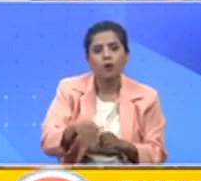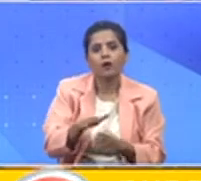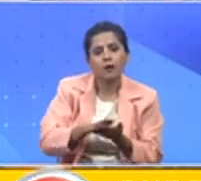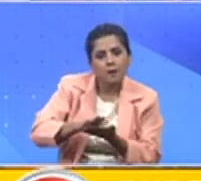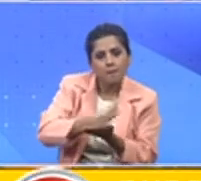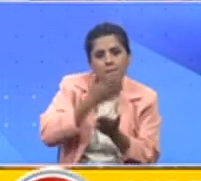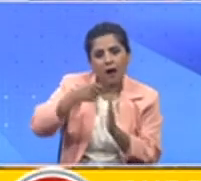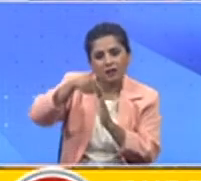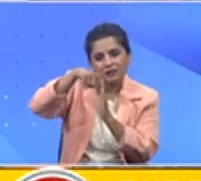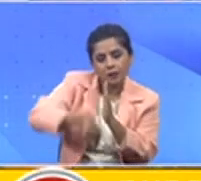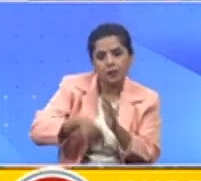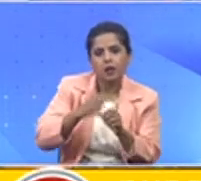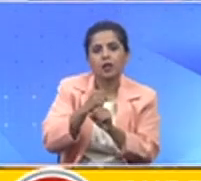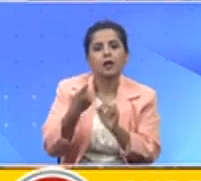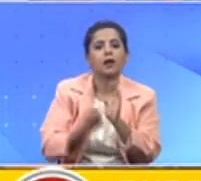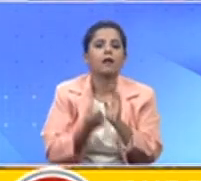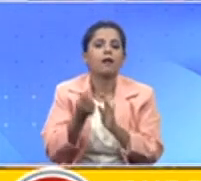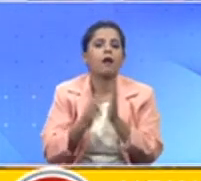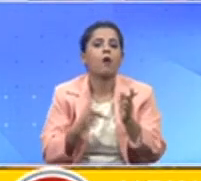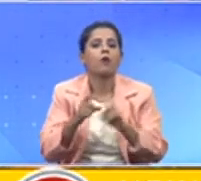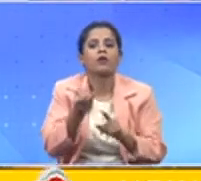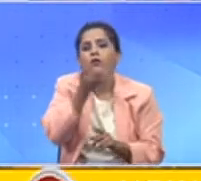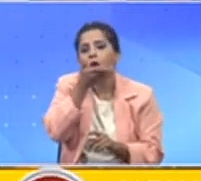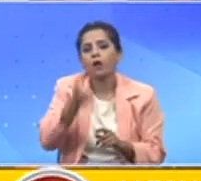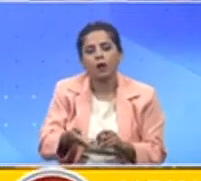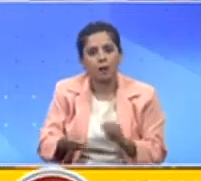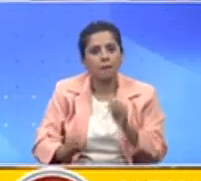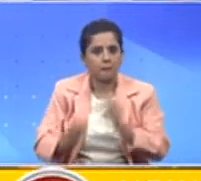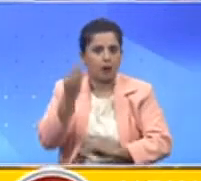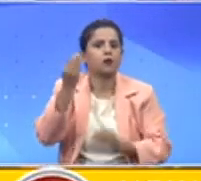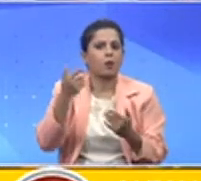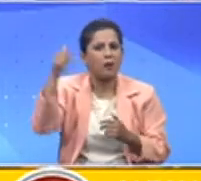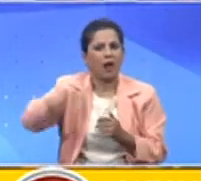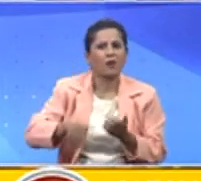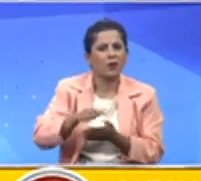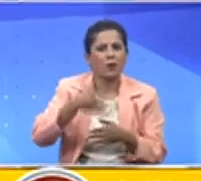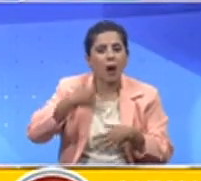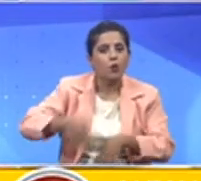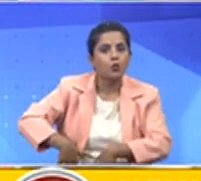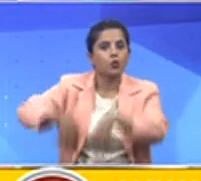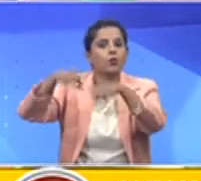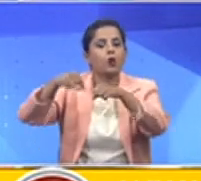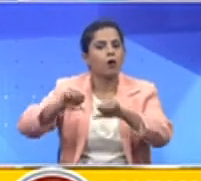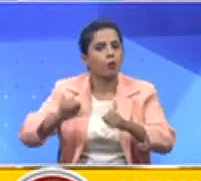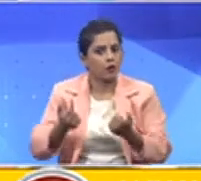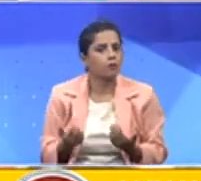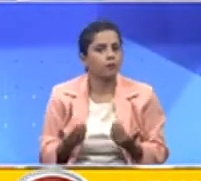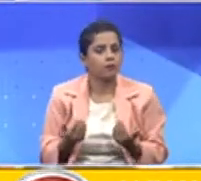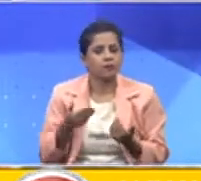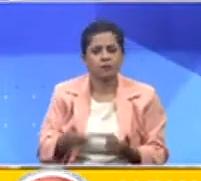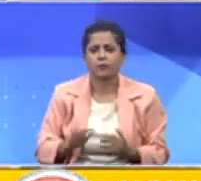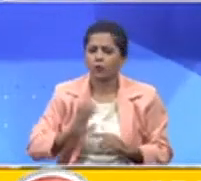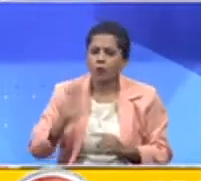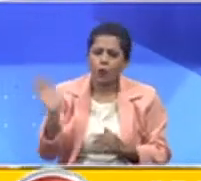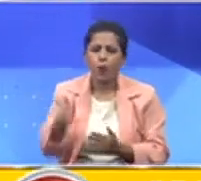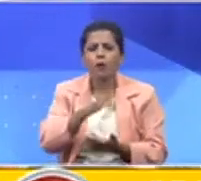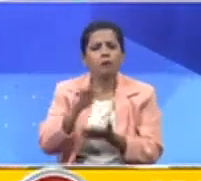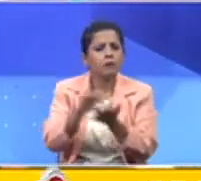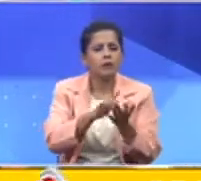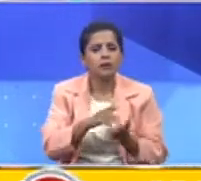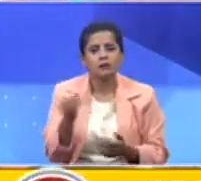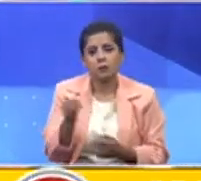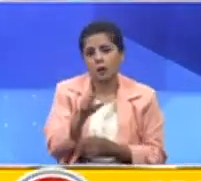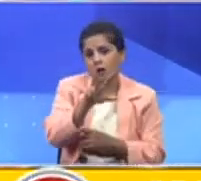दिरे दिरे सुधरेगा अब सभी गाउवालों ने पूरे ख्षेत्र के करीब करीब